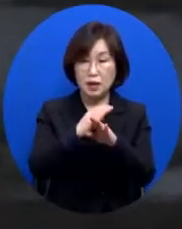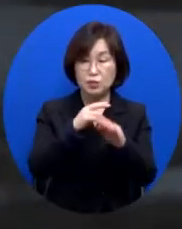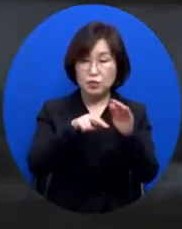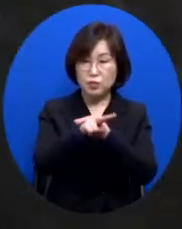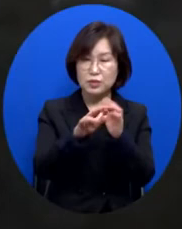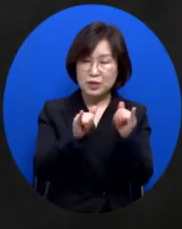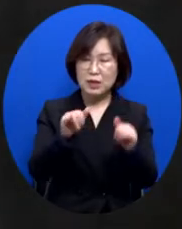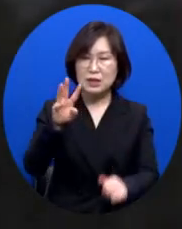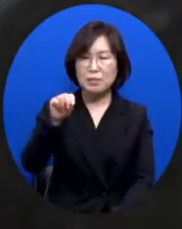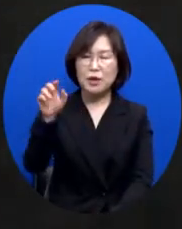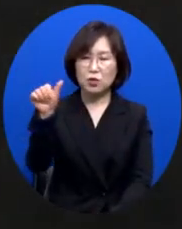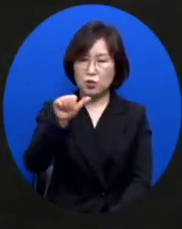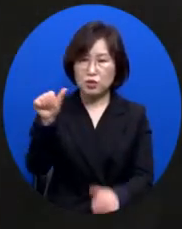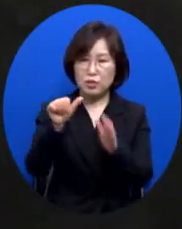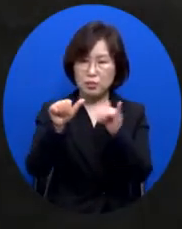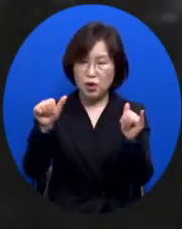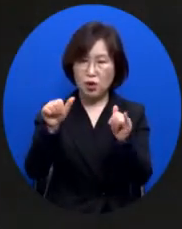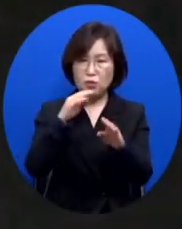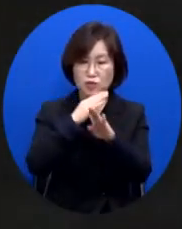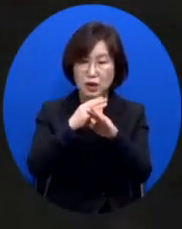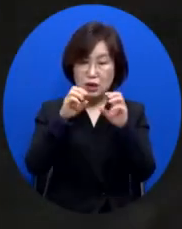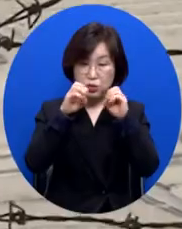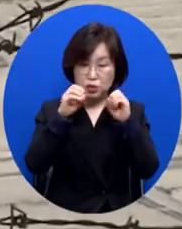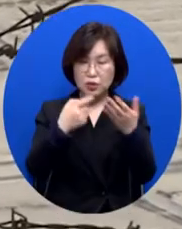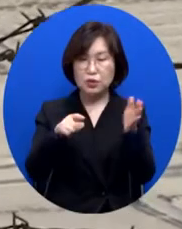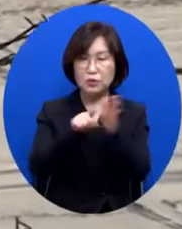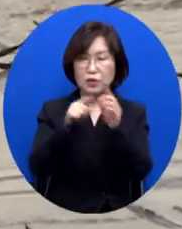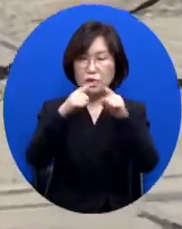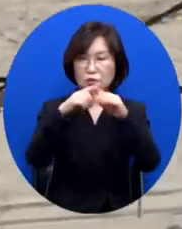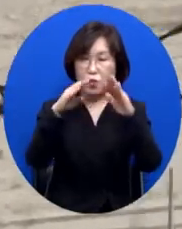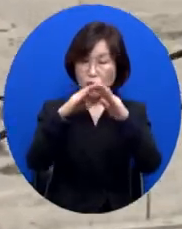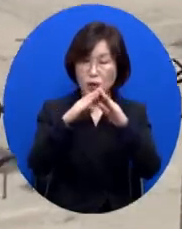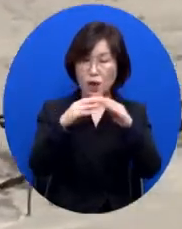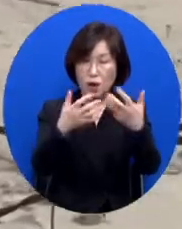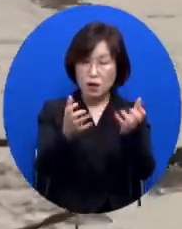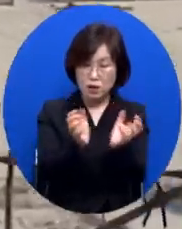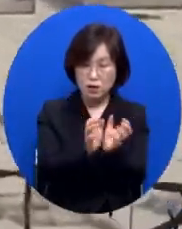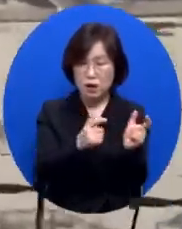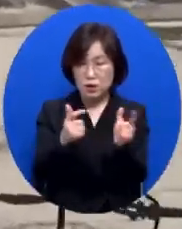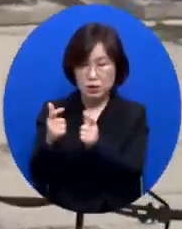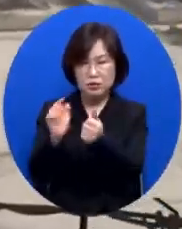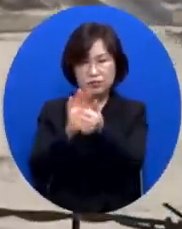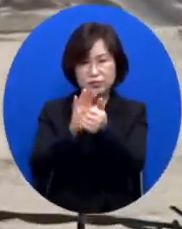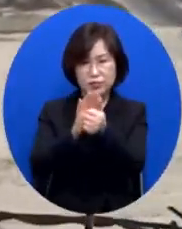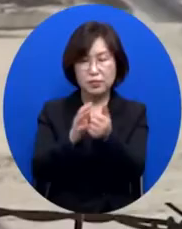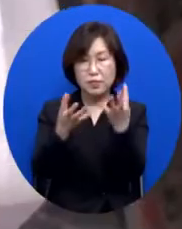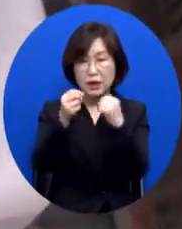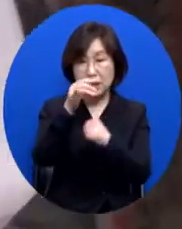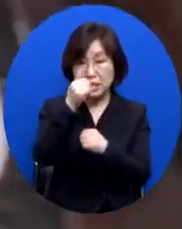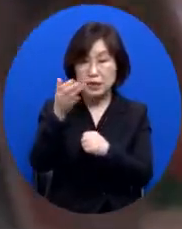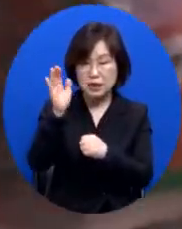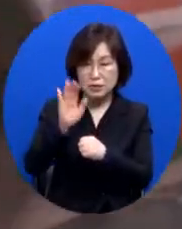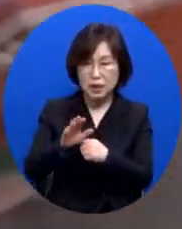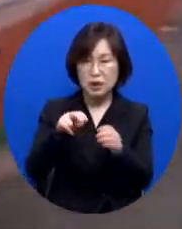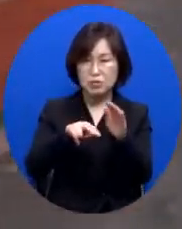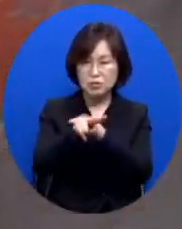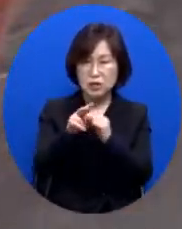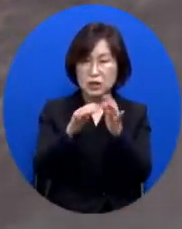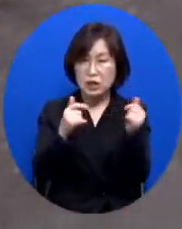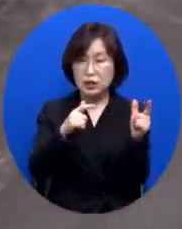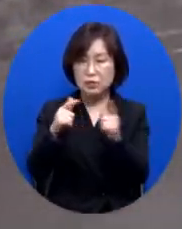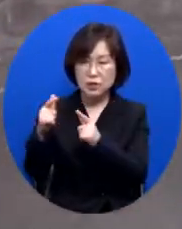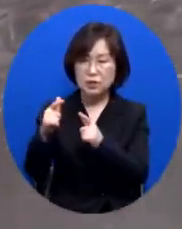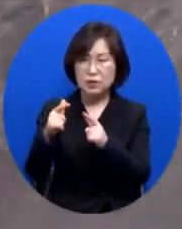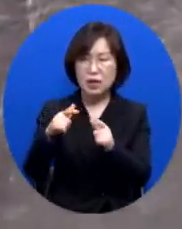5천 명 시대. 북한 선교를 위한 교회와 기관의 손길과 관심도 높아졌지만 정작 탈북민들의 현실은